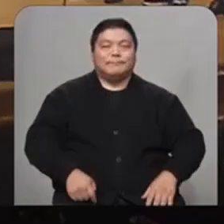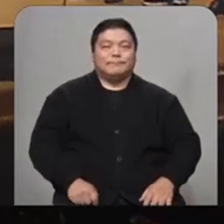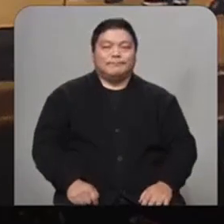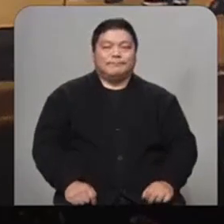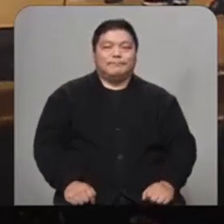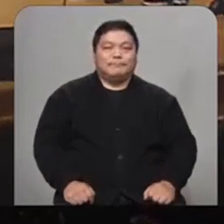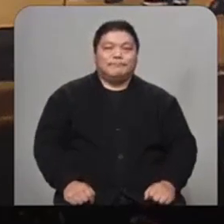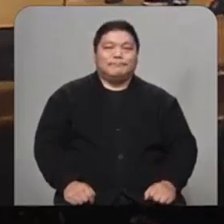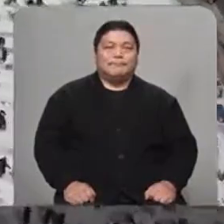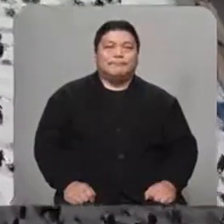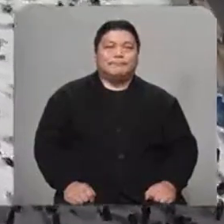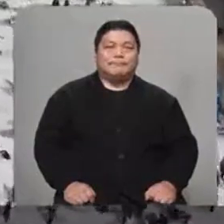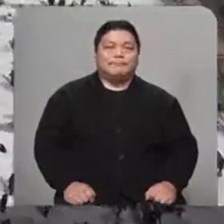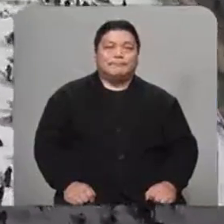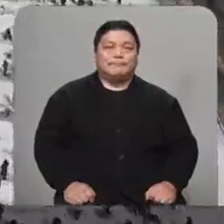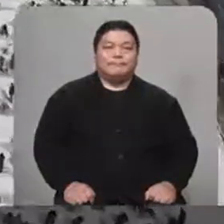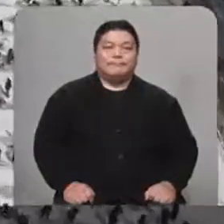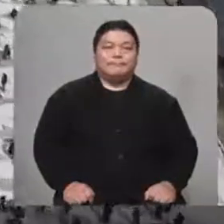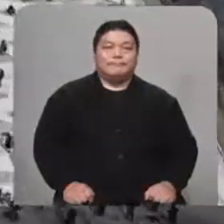보도합니다.